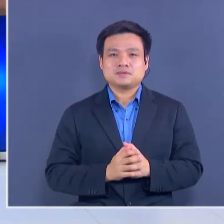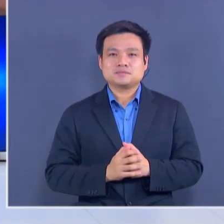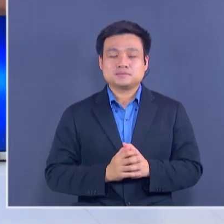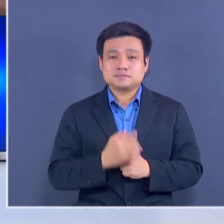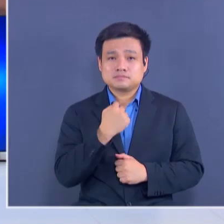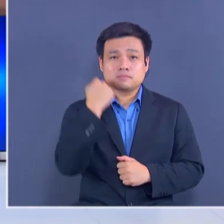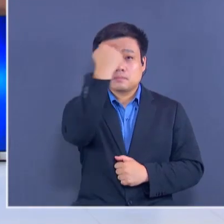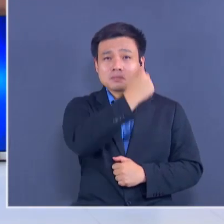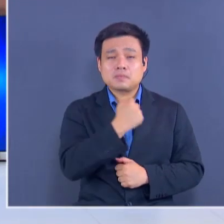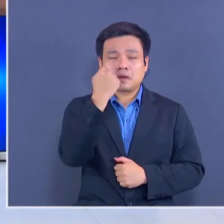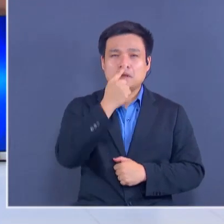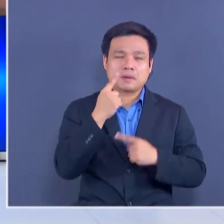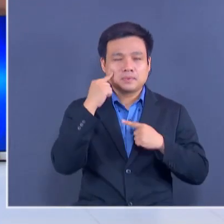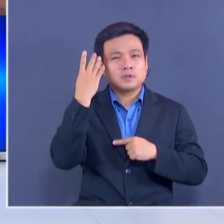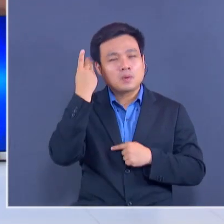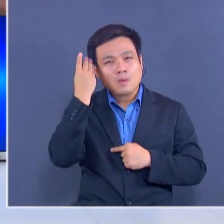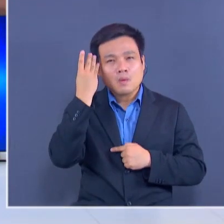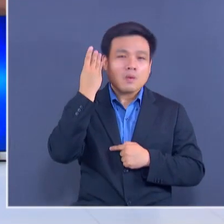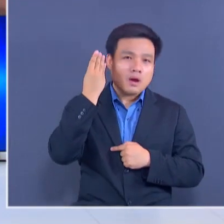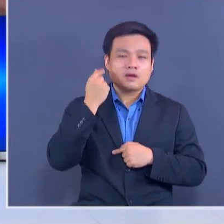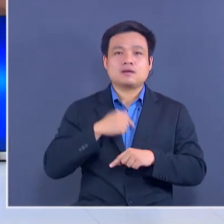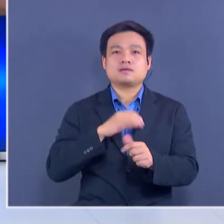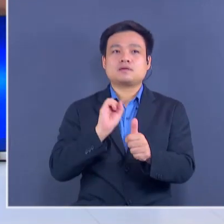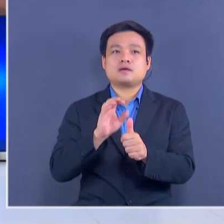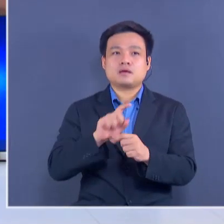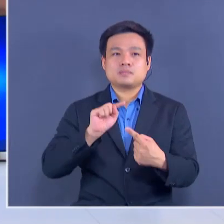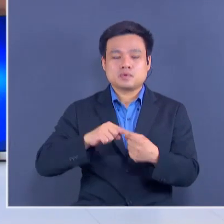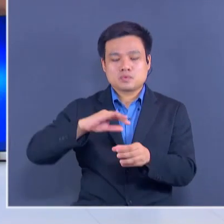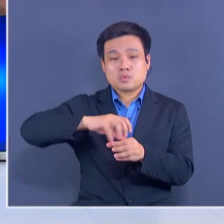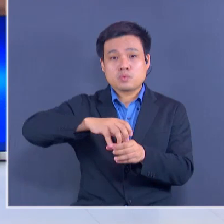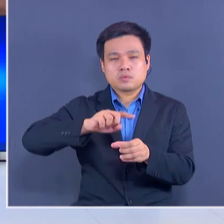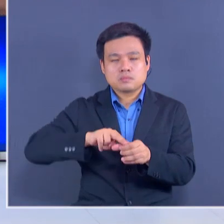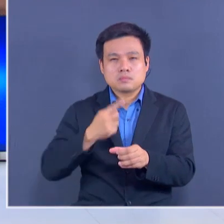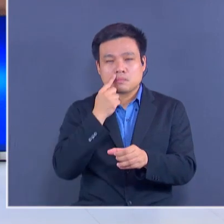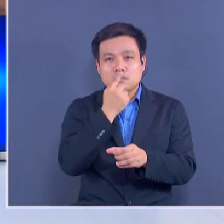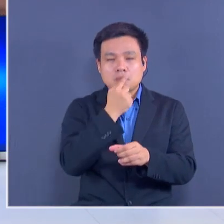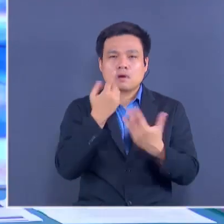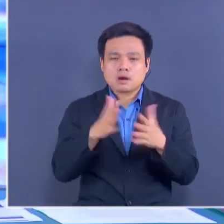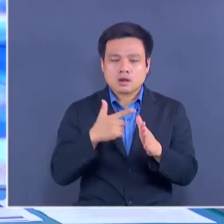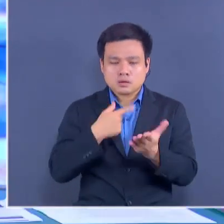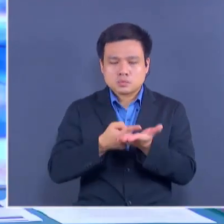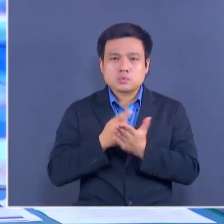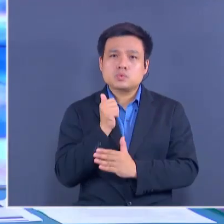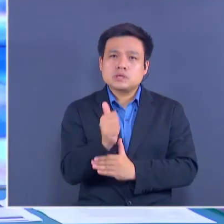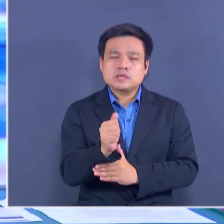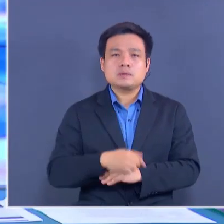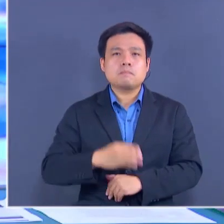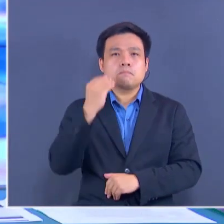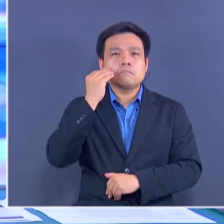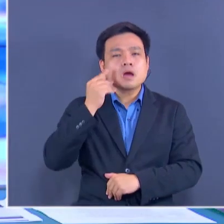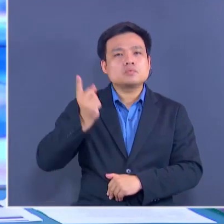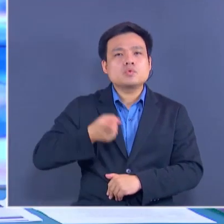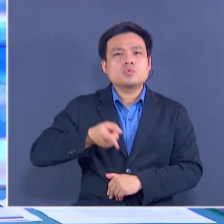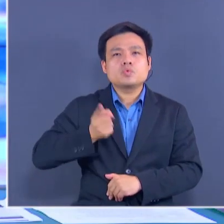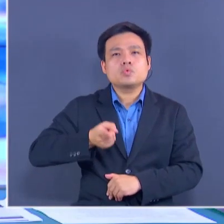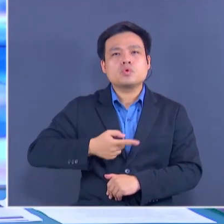ใครที่มีอาการแบบนี้คุณผู้ชมครับแนะนำเลยครับทางนี้ครับยาหม่องน้ำเสี่ยงผิวครับยาสมุนไพรประจำบ้านคู่กับคนไทย